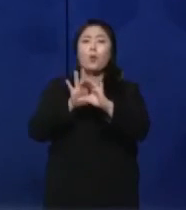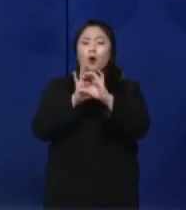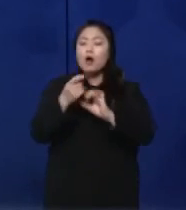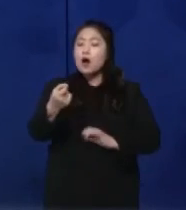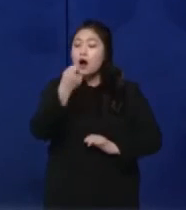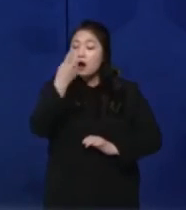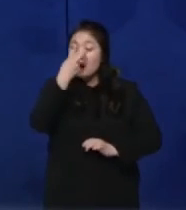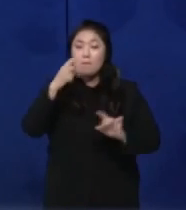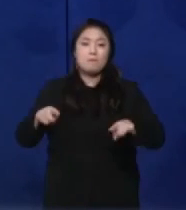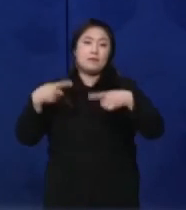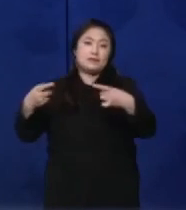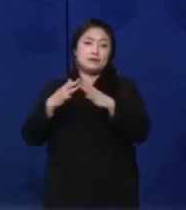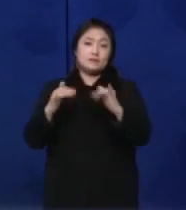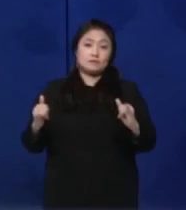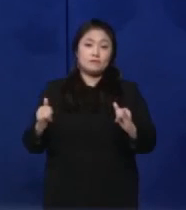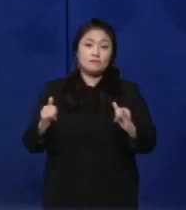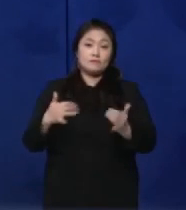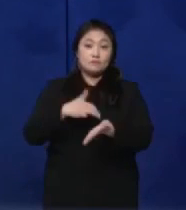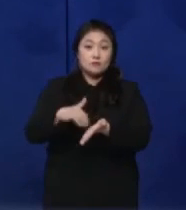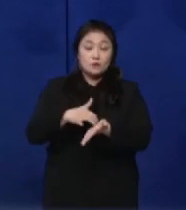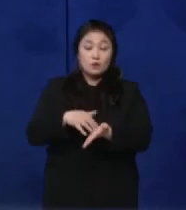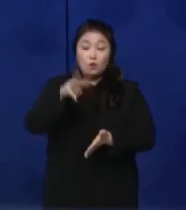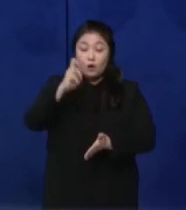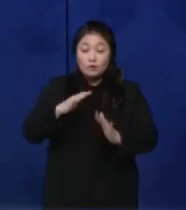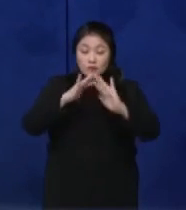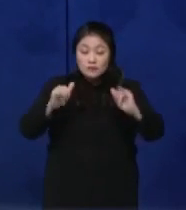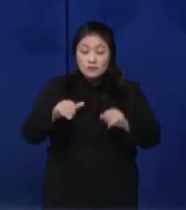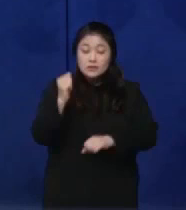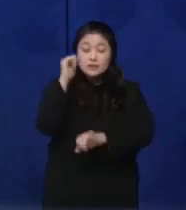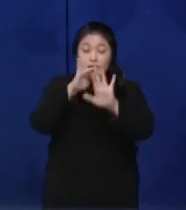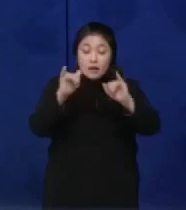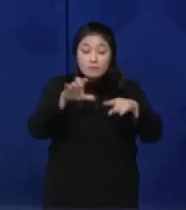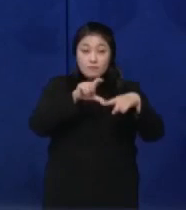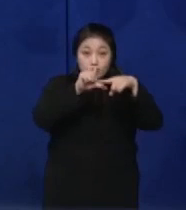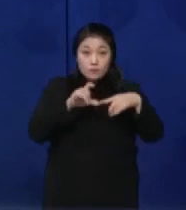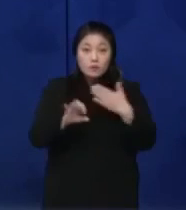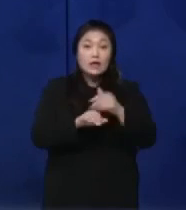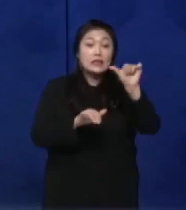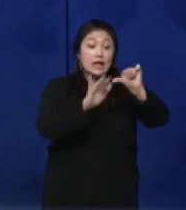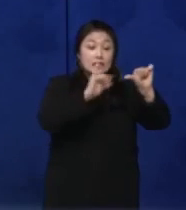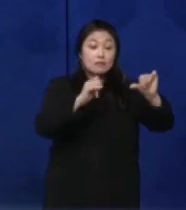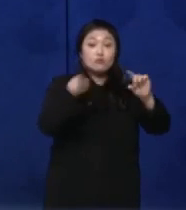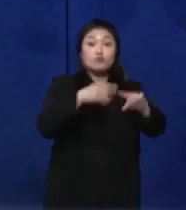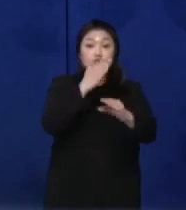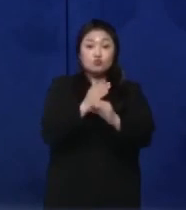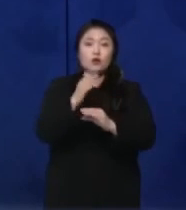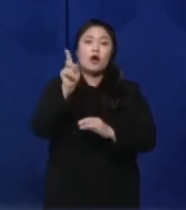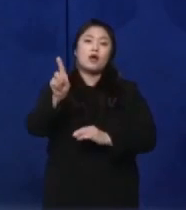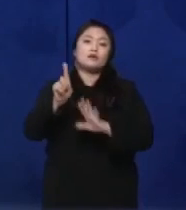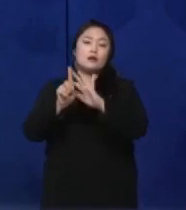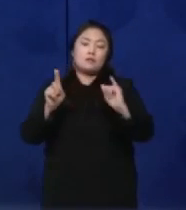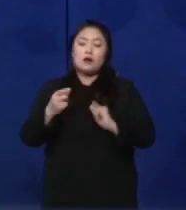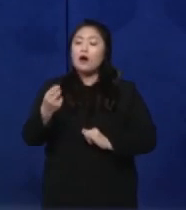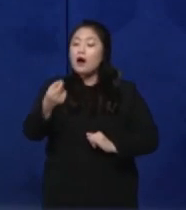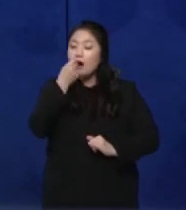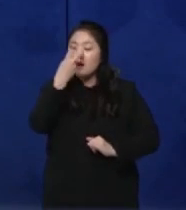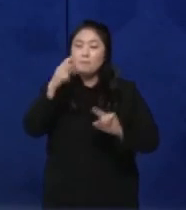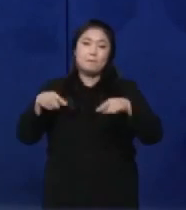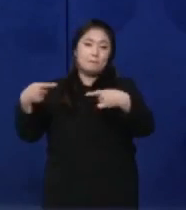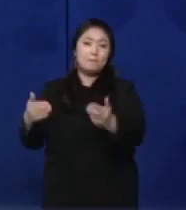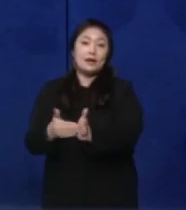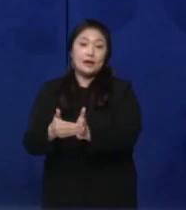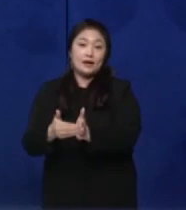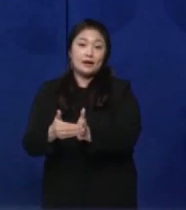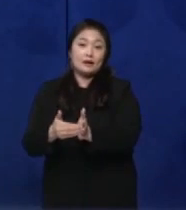진단검사 했습니다 광주전남 인구를 기준으로 보면 5명 가운데 1명이 컬러나 검사를 받았습니다